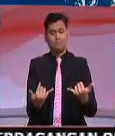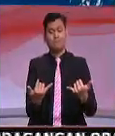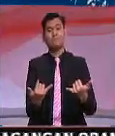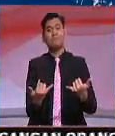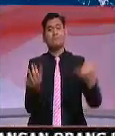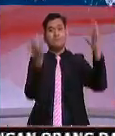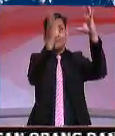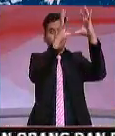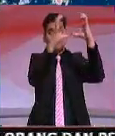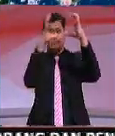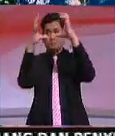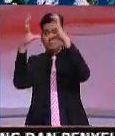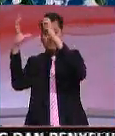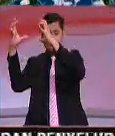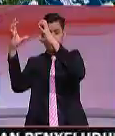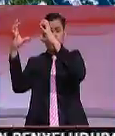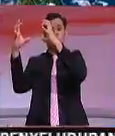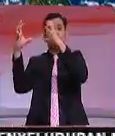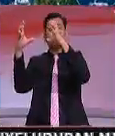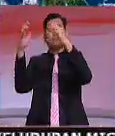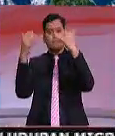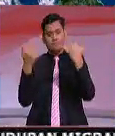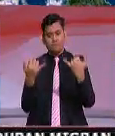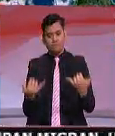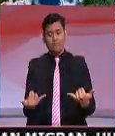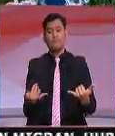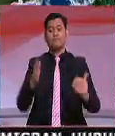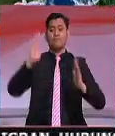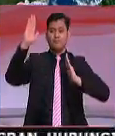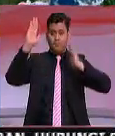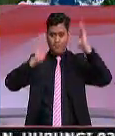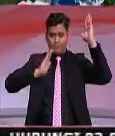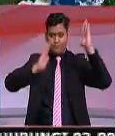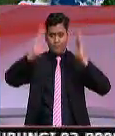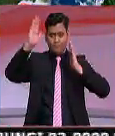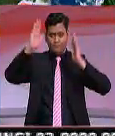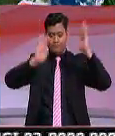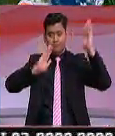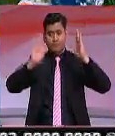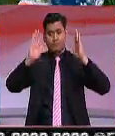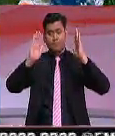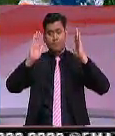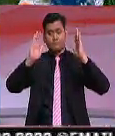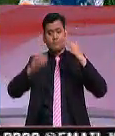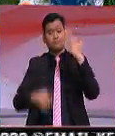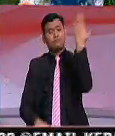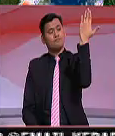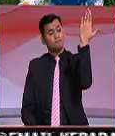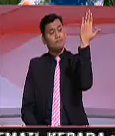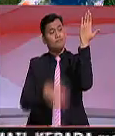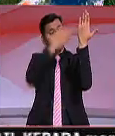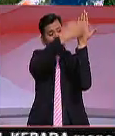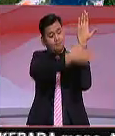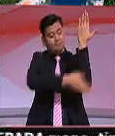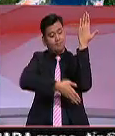awan ataupun letupan awan aktif yang diserap pada ketika ini di seluruh rantau negara adalah lebih tertumpu di hampir keseluruhan semenanjung